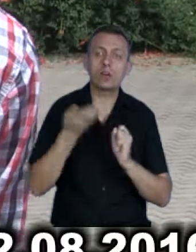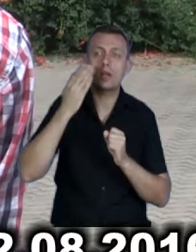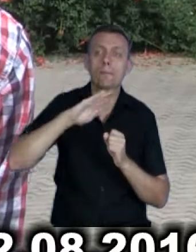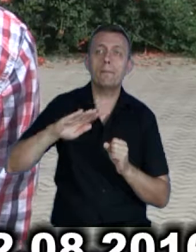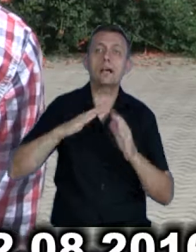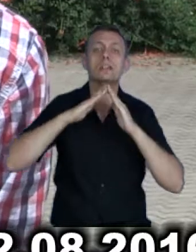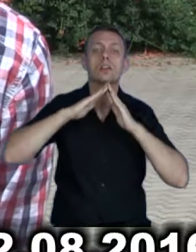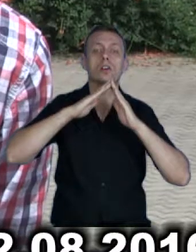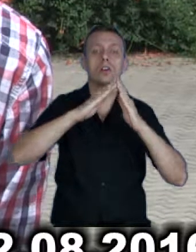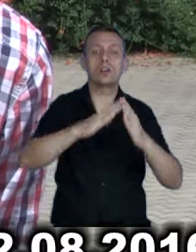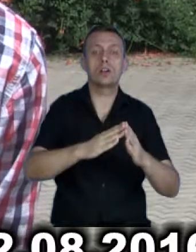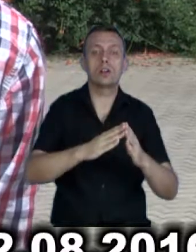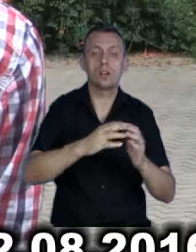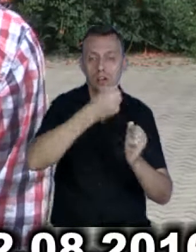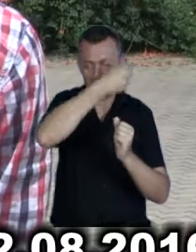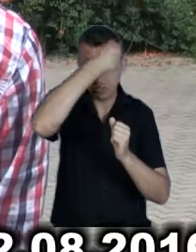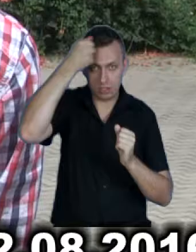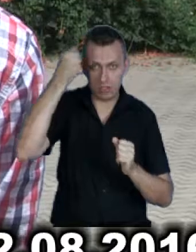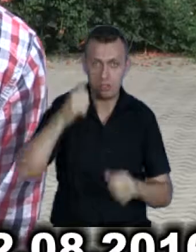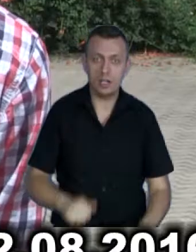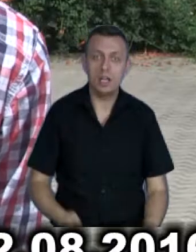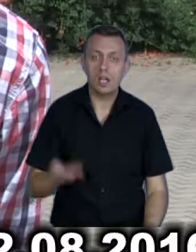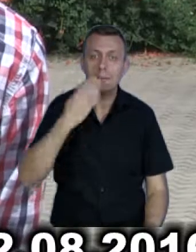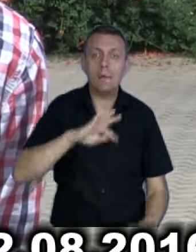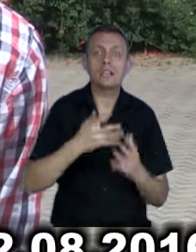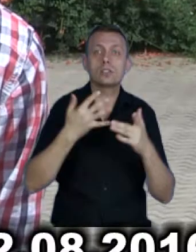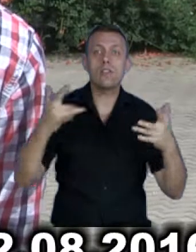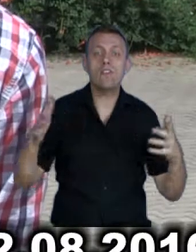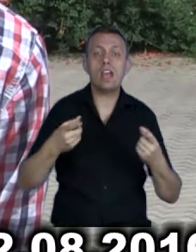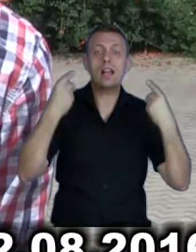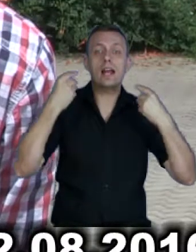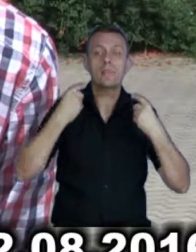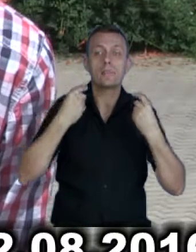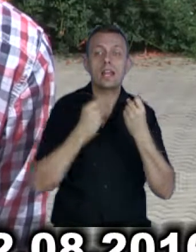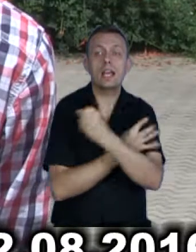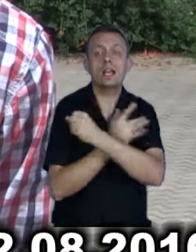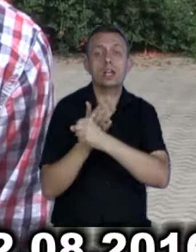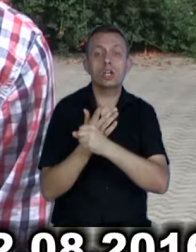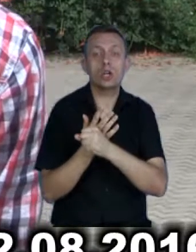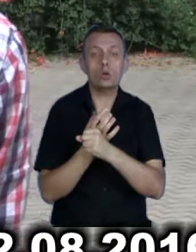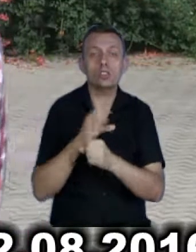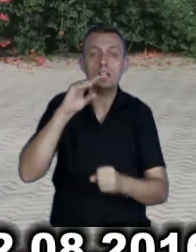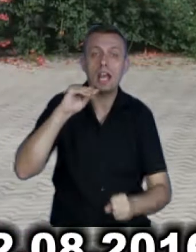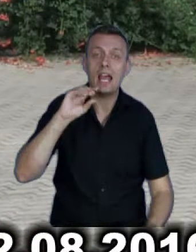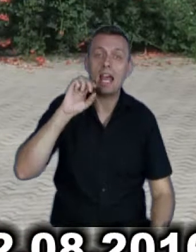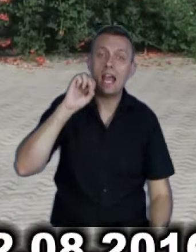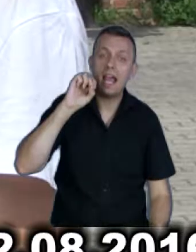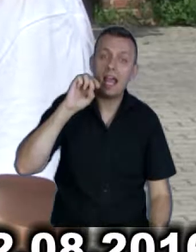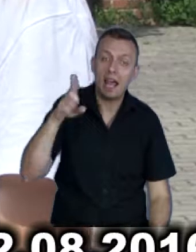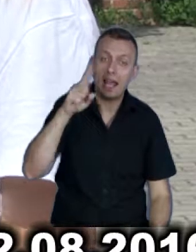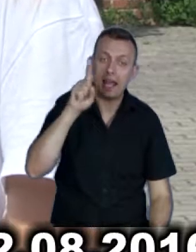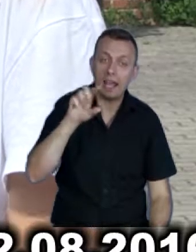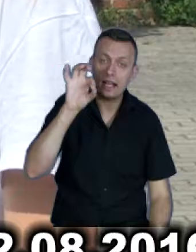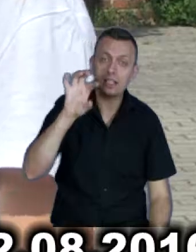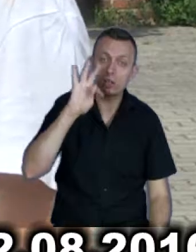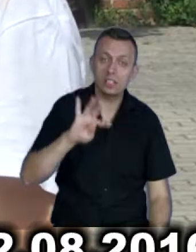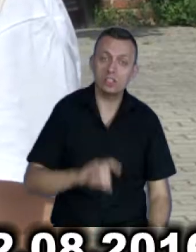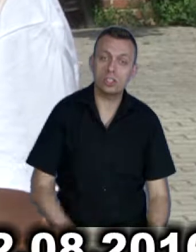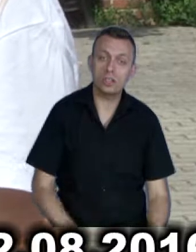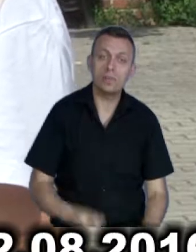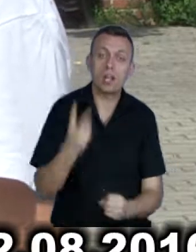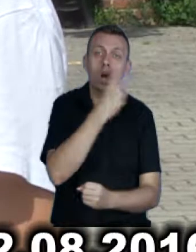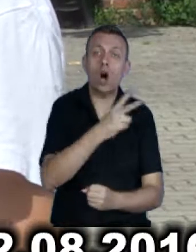tam wiele roślin egzotycznych. Najbardziej moją uwagę przykuły cytrusy, drzewa cytrusowe. Odwiedziliśmy szklarnię,